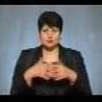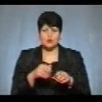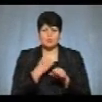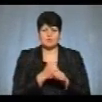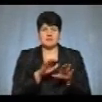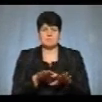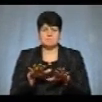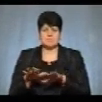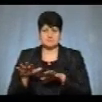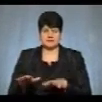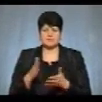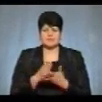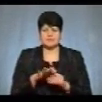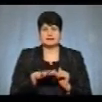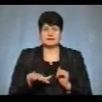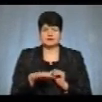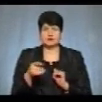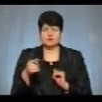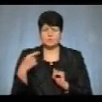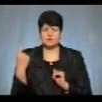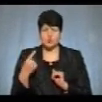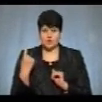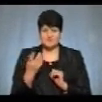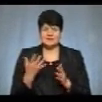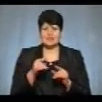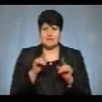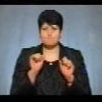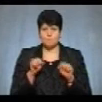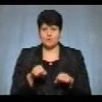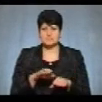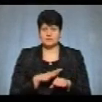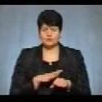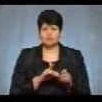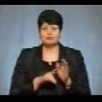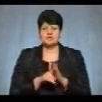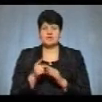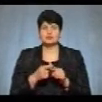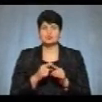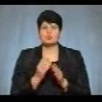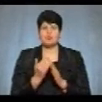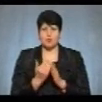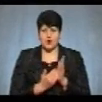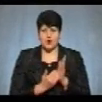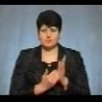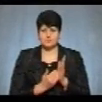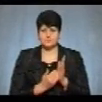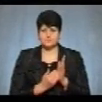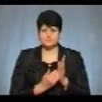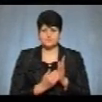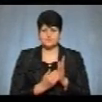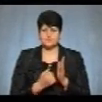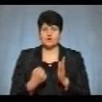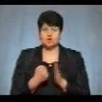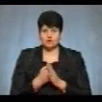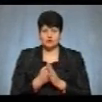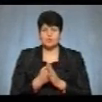місця, які знаходяться на території Тернопільської області, із яких можна було запустити цю програму, до